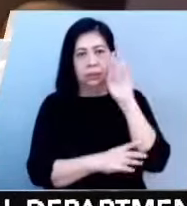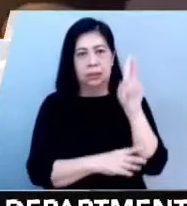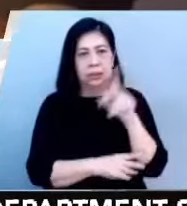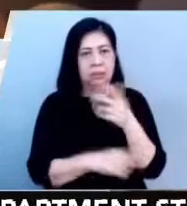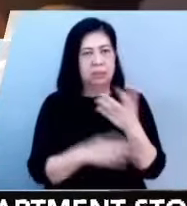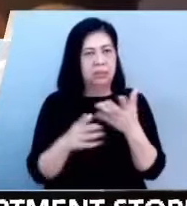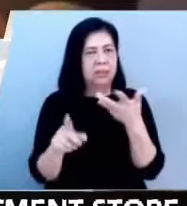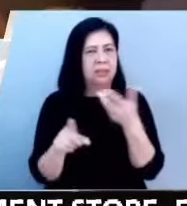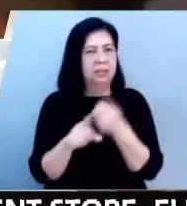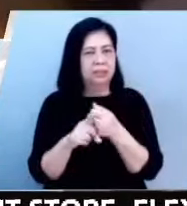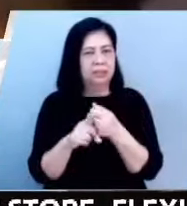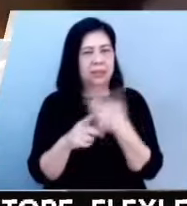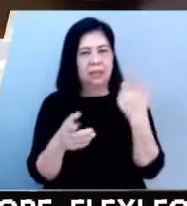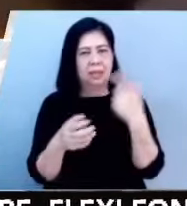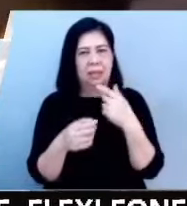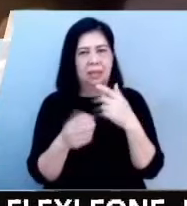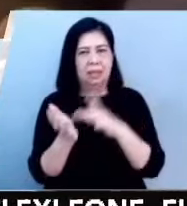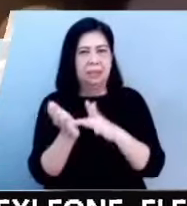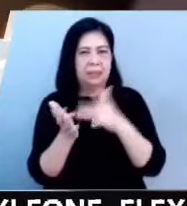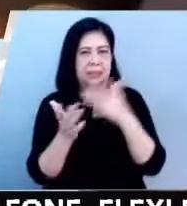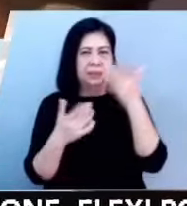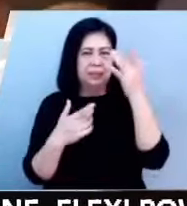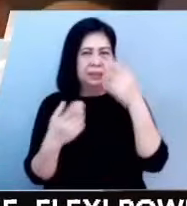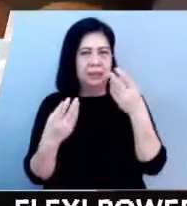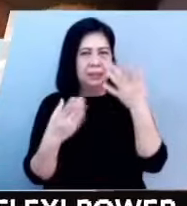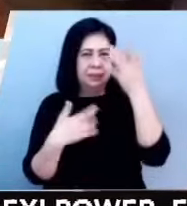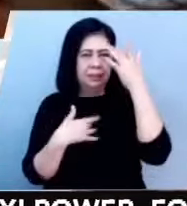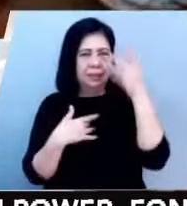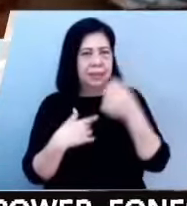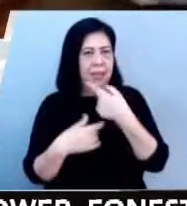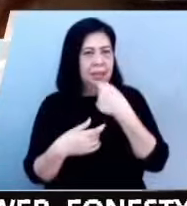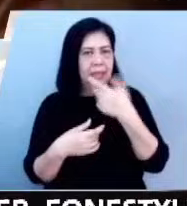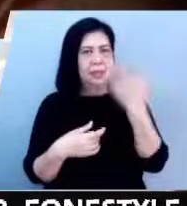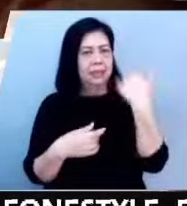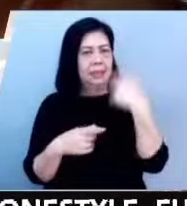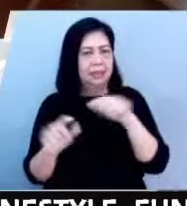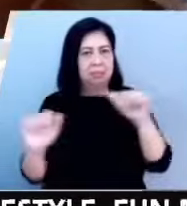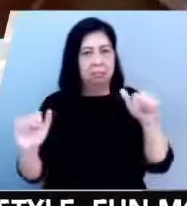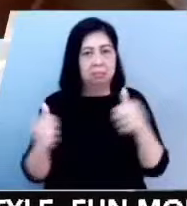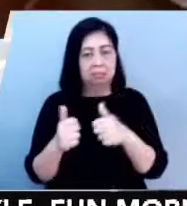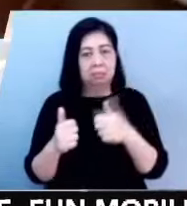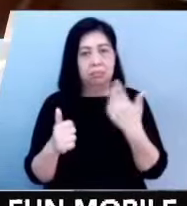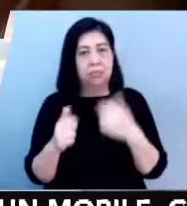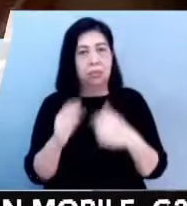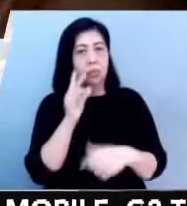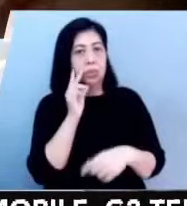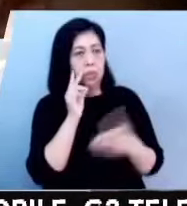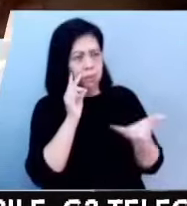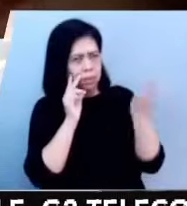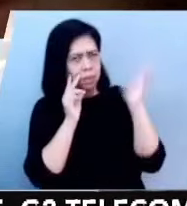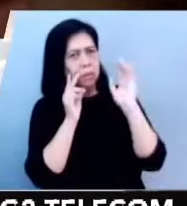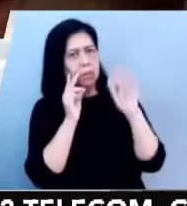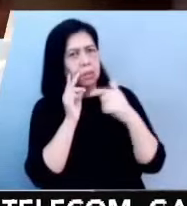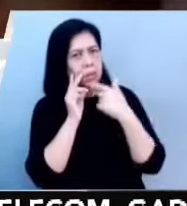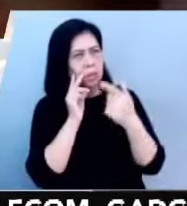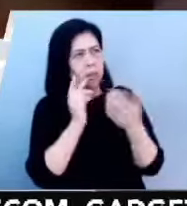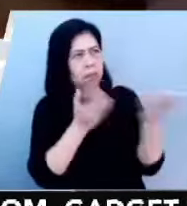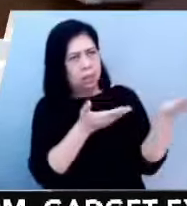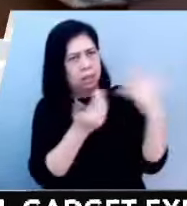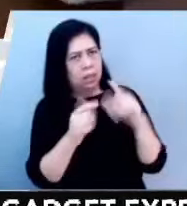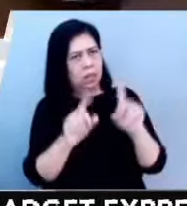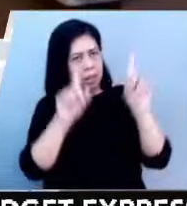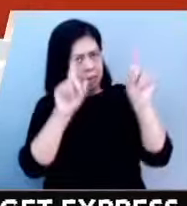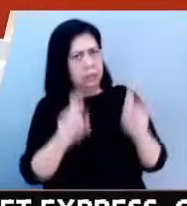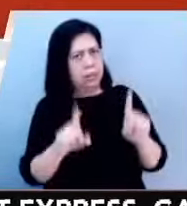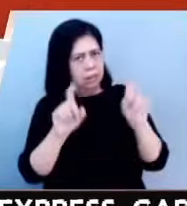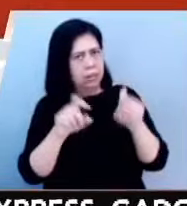ng fentanyl kaya nasabi yon ng dating Pangulo. Hinamon pa ni dating Pangulong Duterte si Pangulong Marcos na magpa-blood test silang